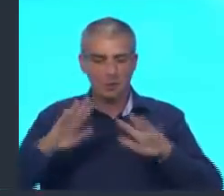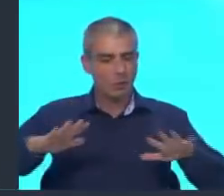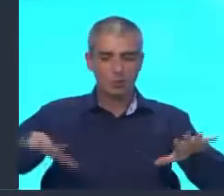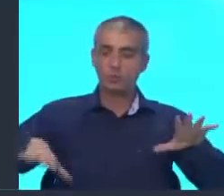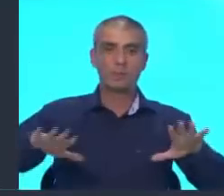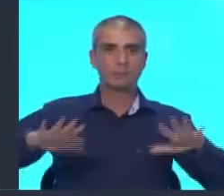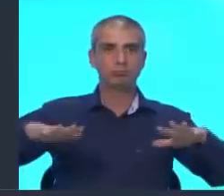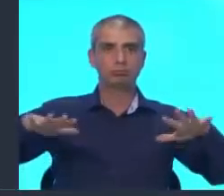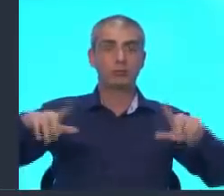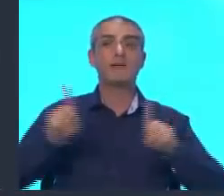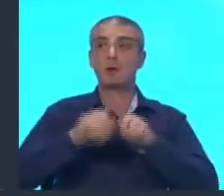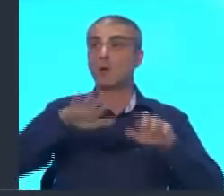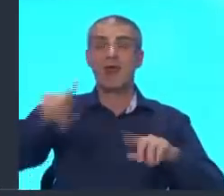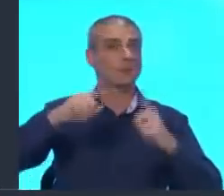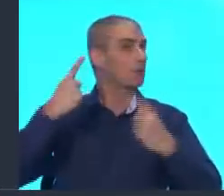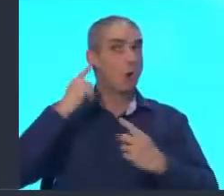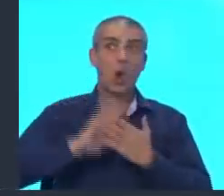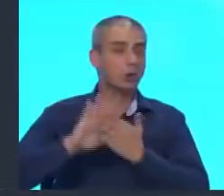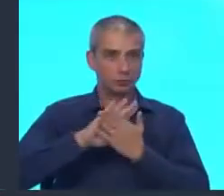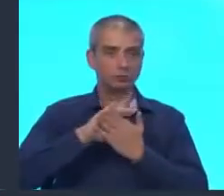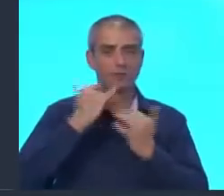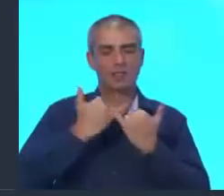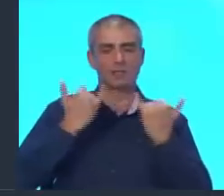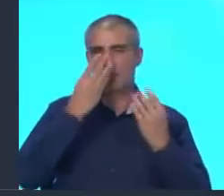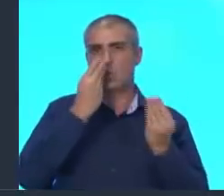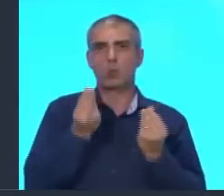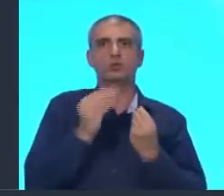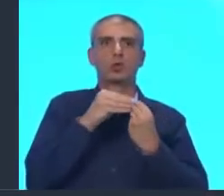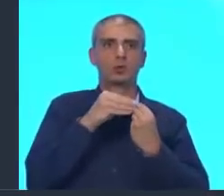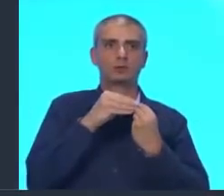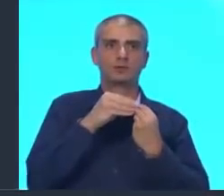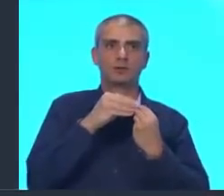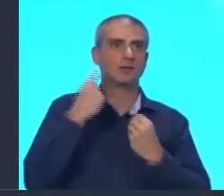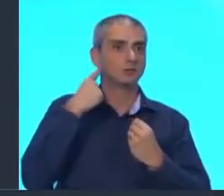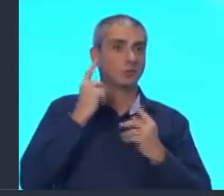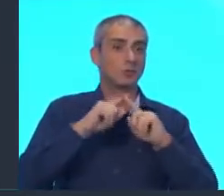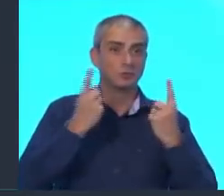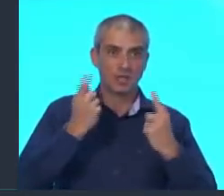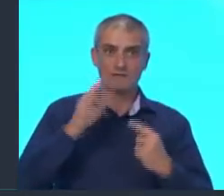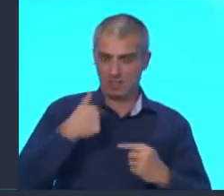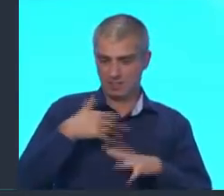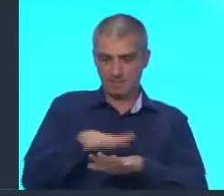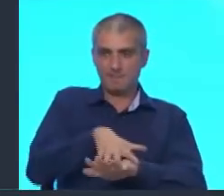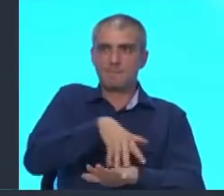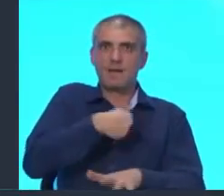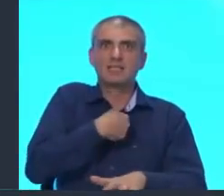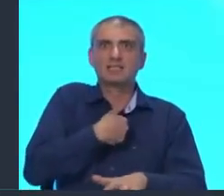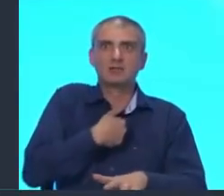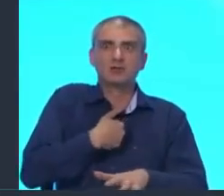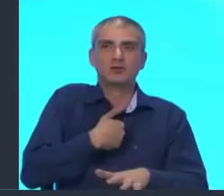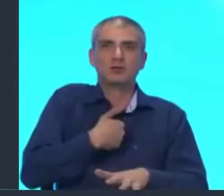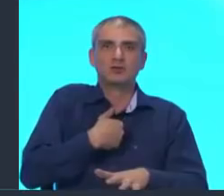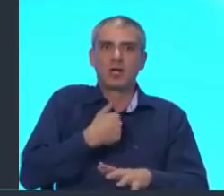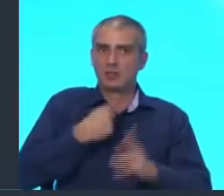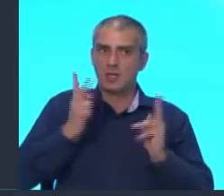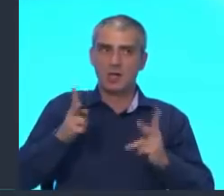וכמו ילדים אחרים שלא שומעים, התפתח אצלו חוש נוסף. מאוד, זה נשמע מוזר, אבל גם אני מרגיש דברים. אני יכול